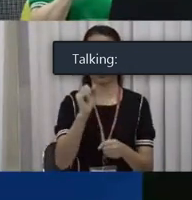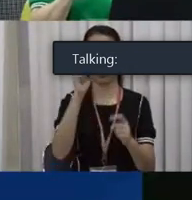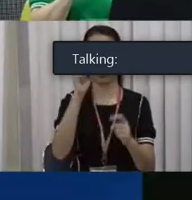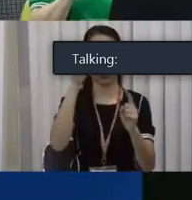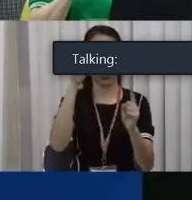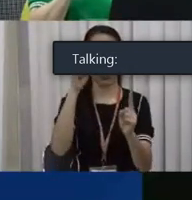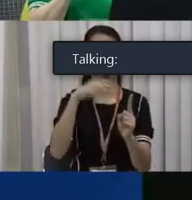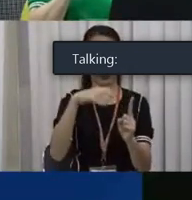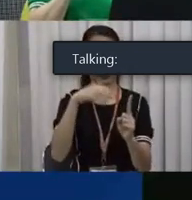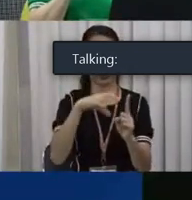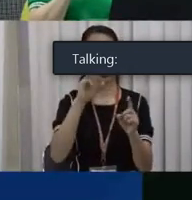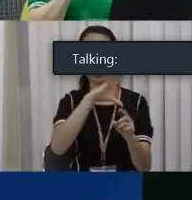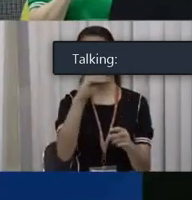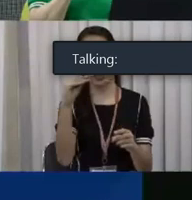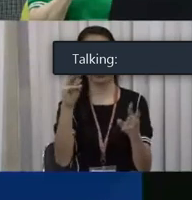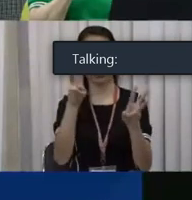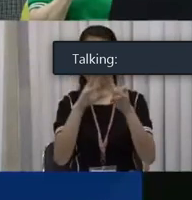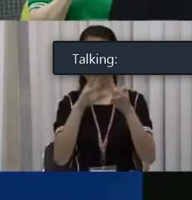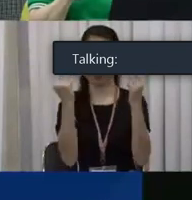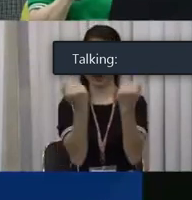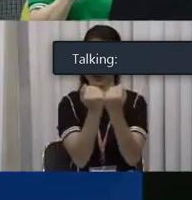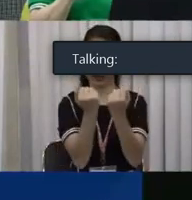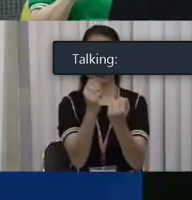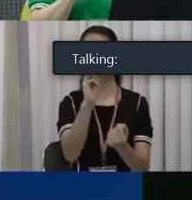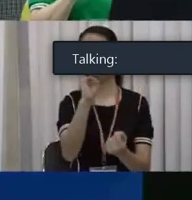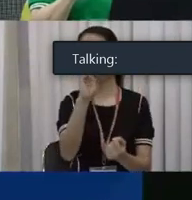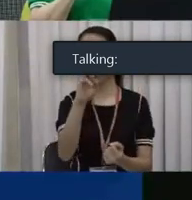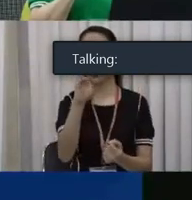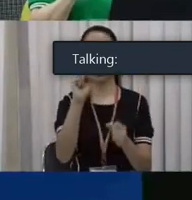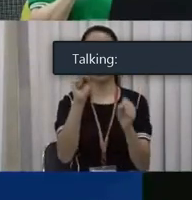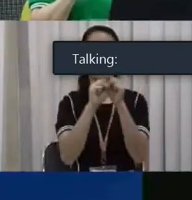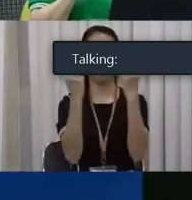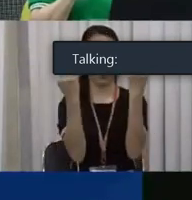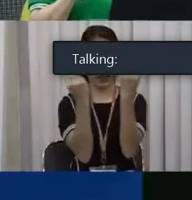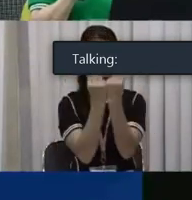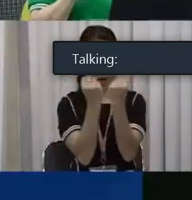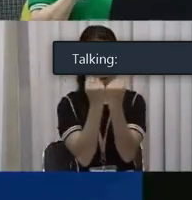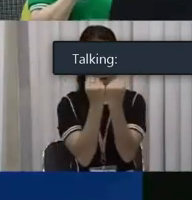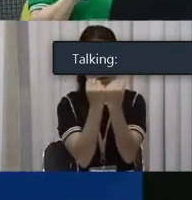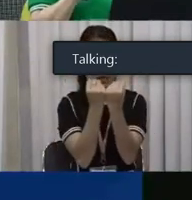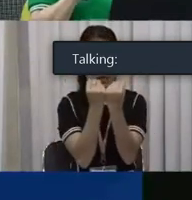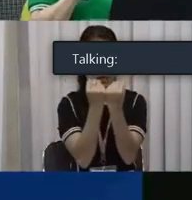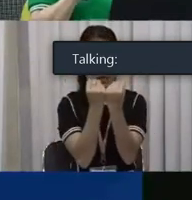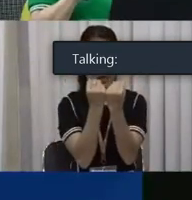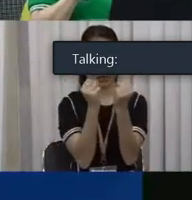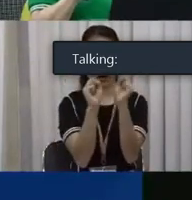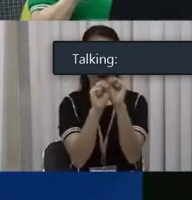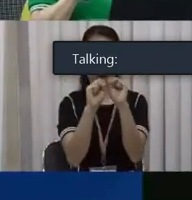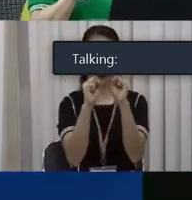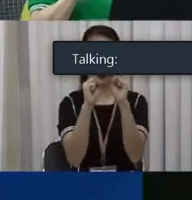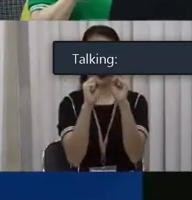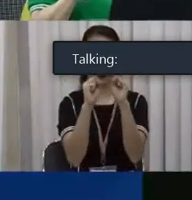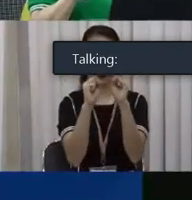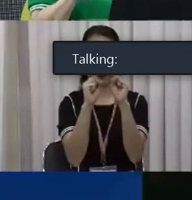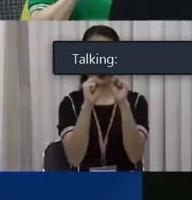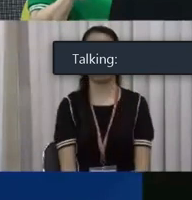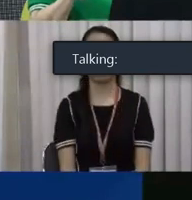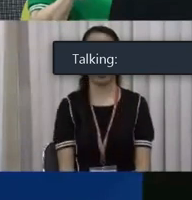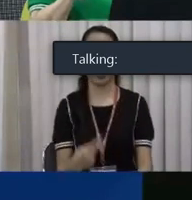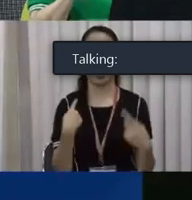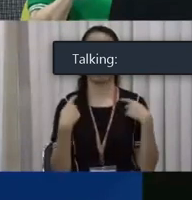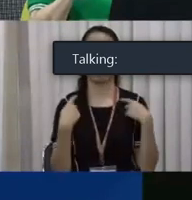hazardous na nga mga companies or sa mga manufacturing, naatay gipahigayon po nga mga